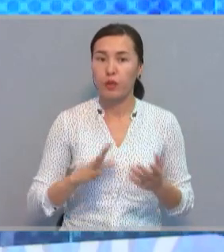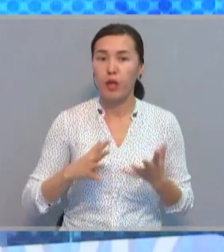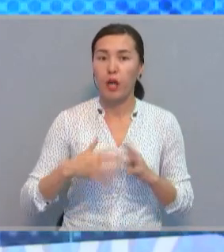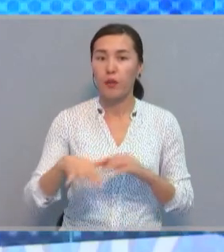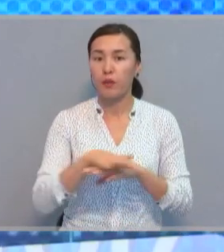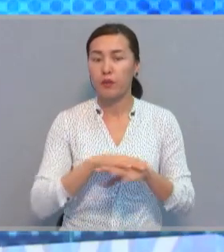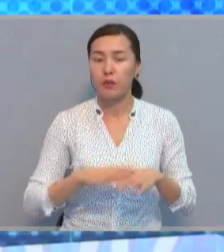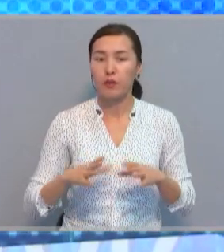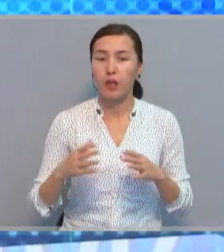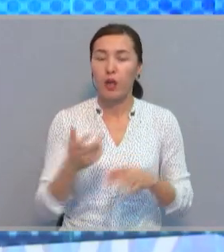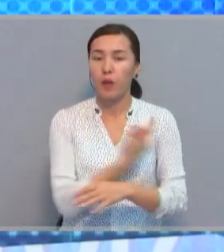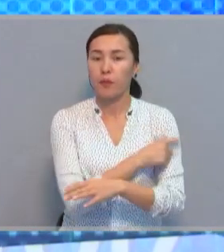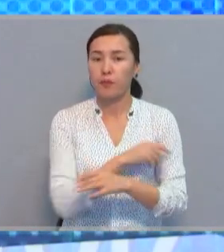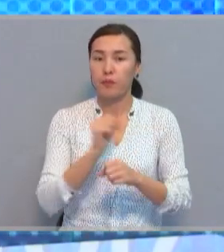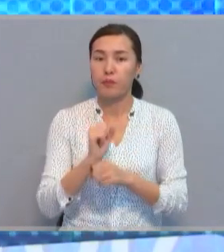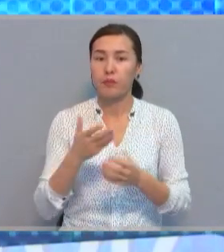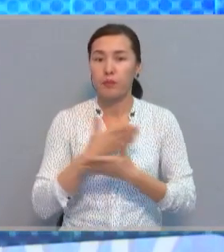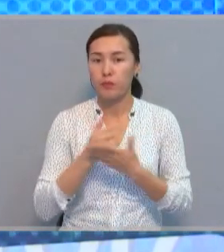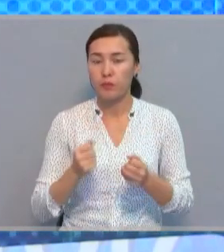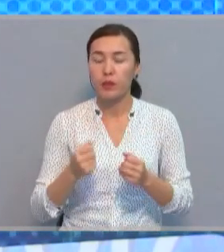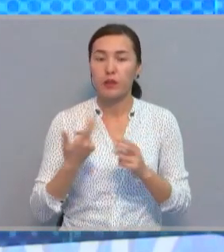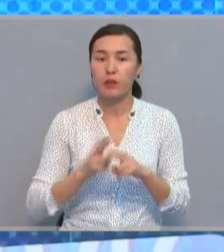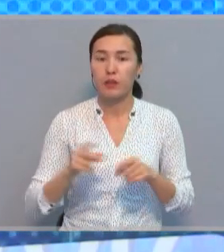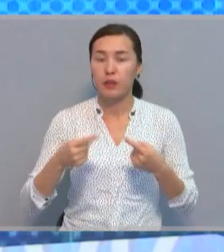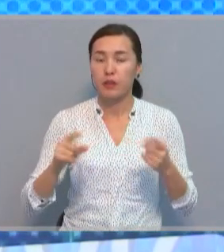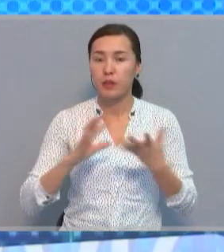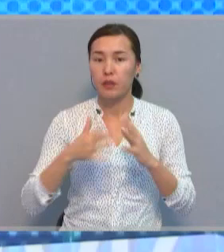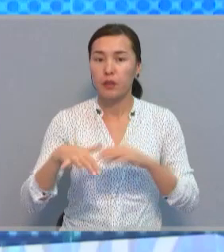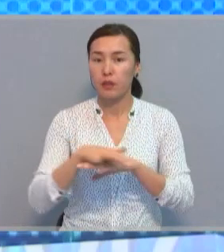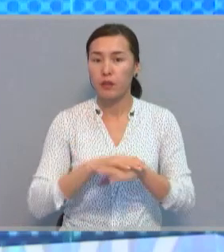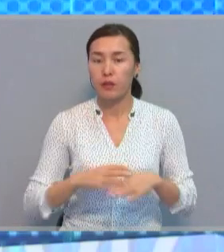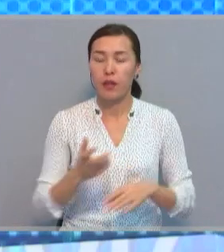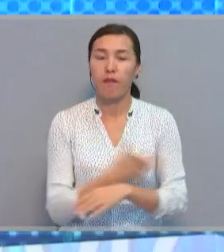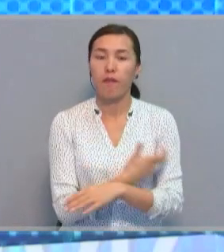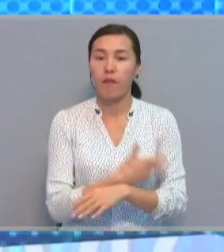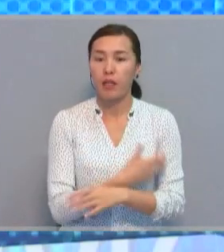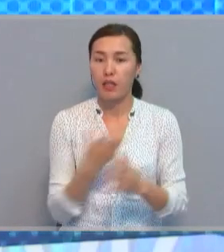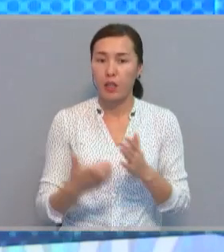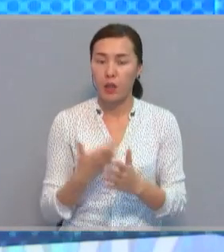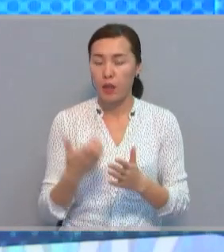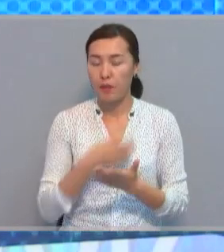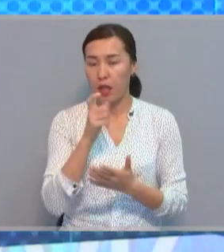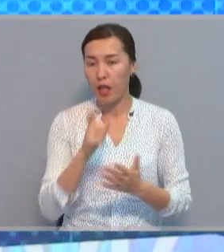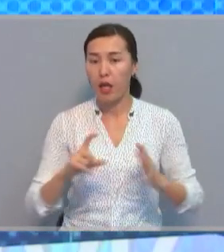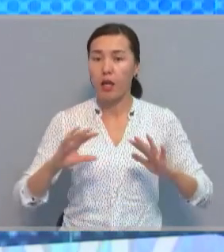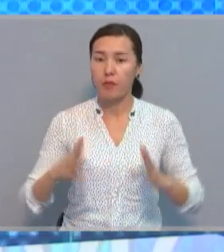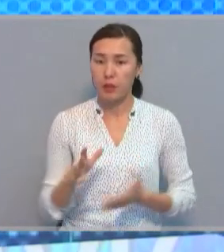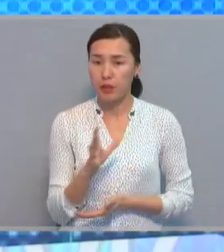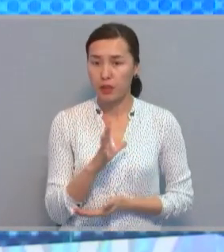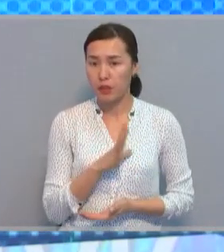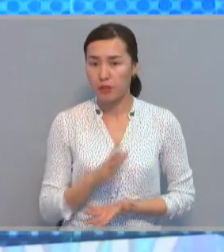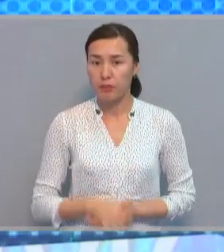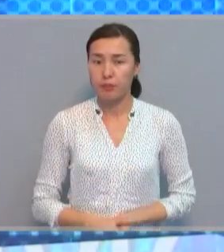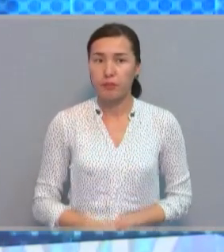Шалғайдағы ауылдардағы акушерлік пункттердің жоқтығы, тіпті кейбір елді мекендерде дәріхана тапшылығы тұрғындарды әбден титықтатып